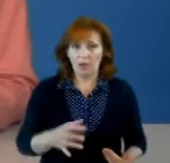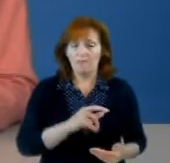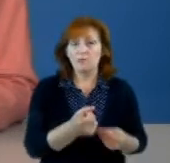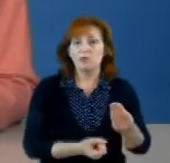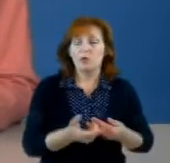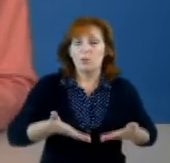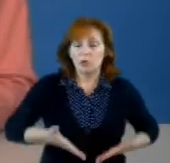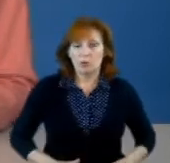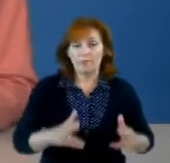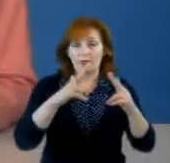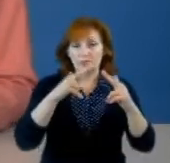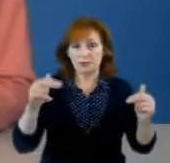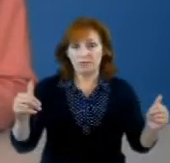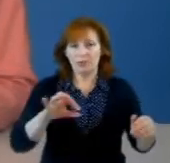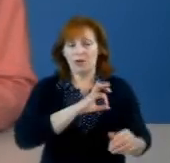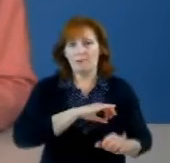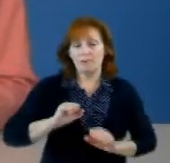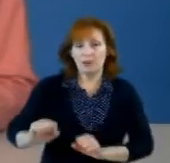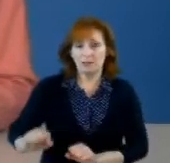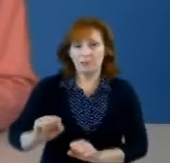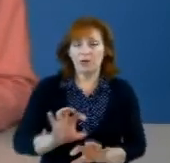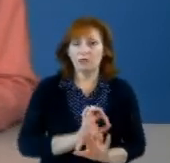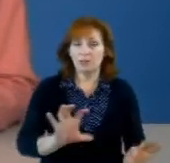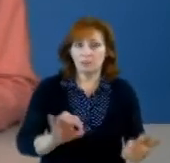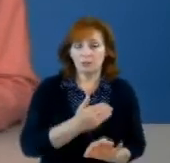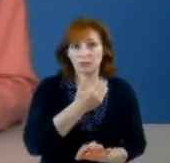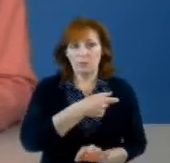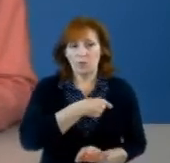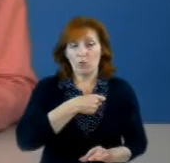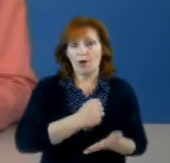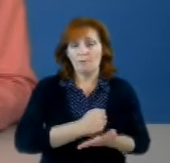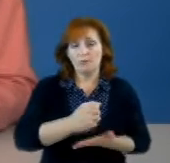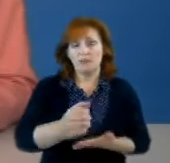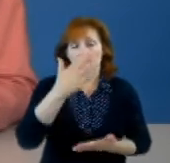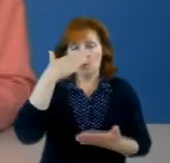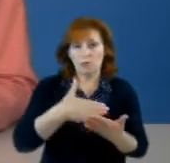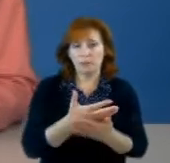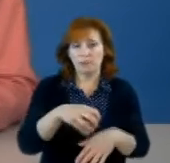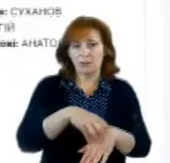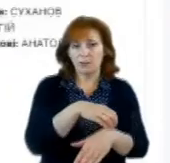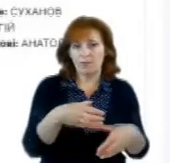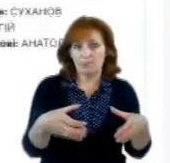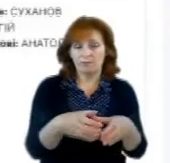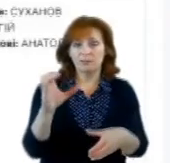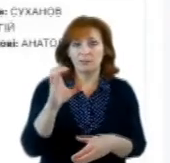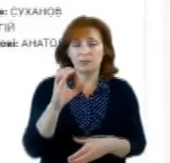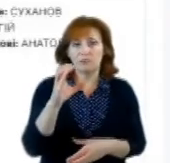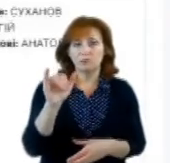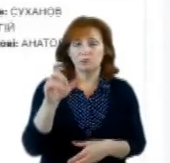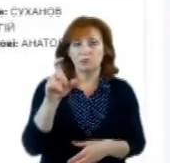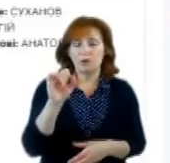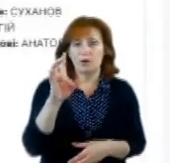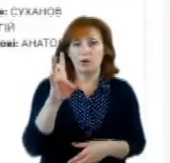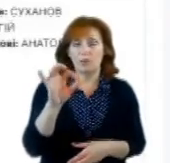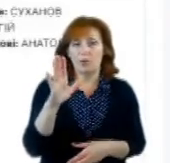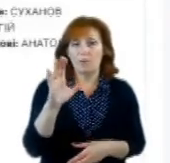проживає. Адвокат, як пояснив Суспільному, кандидатом його висунула політична партія Сергія Суханова. Згідно з електронною